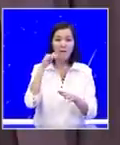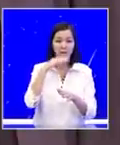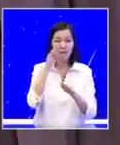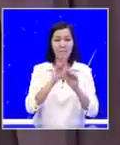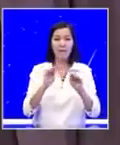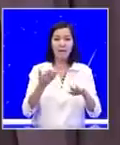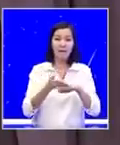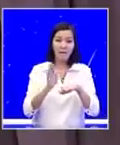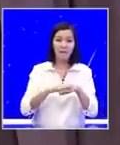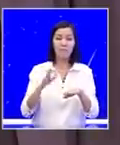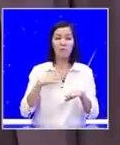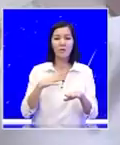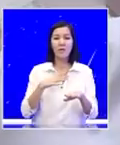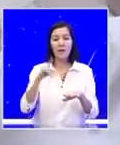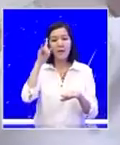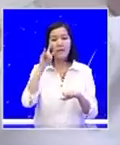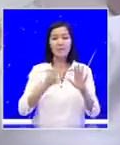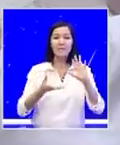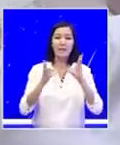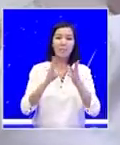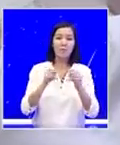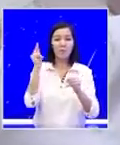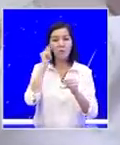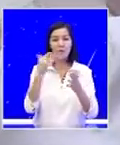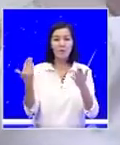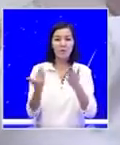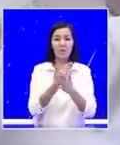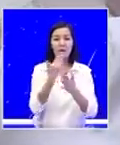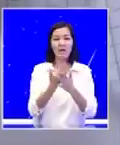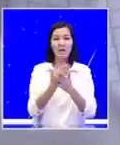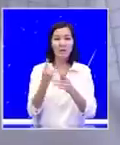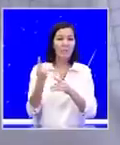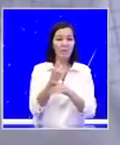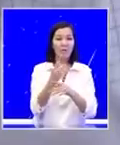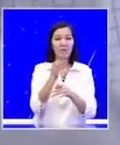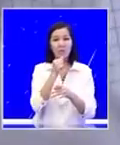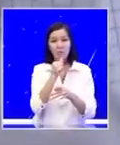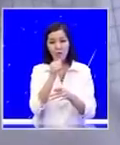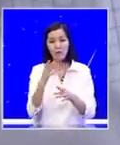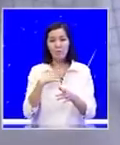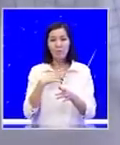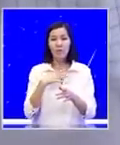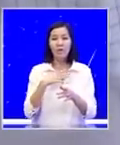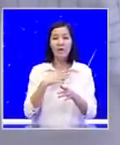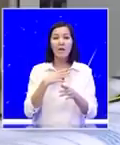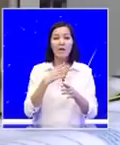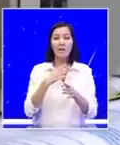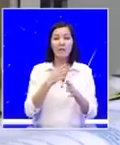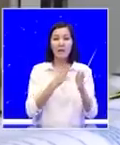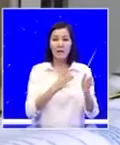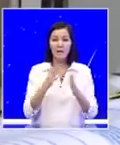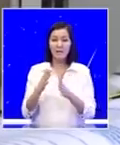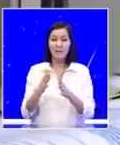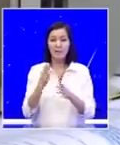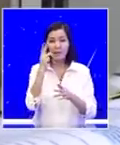оңай соқпаған. Өйткені елімізде мектептегі оқудың мұндай форматы алғаш рет қолданылып отыр. Келе-келе көш түзеледі демекші,